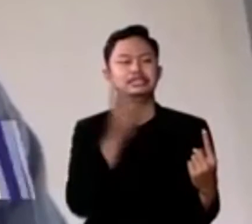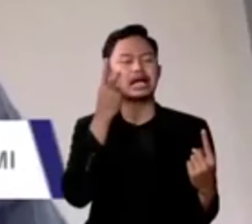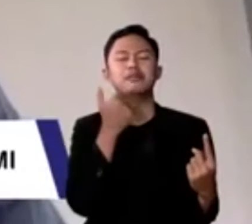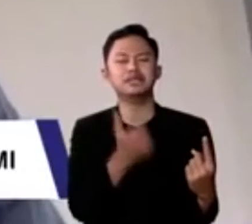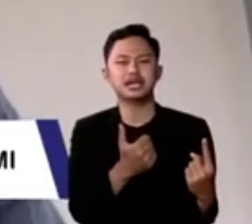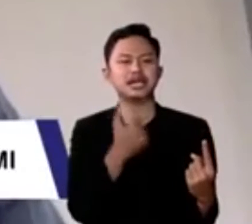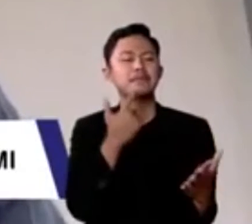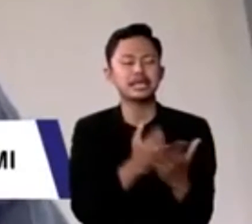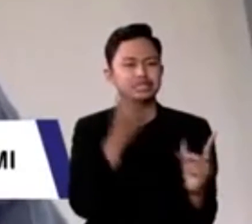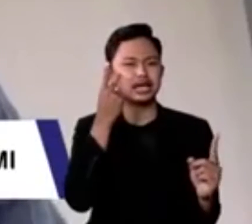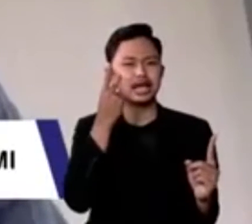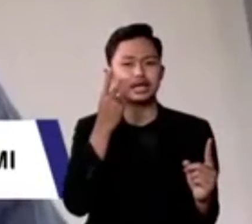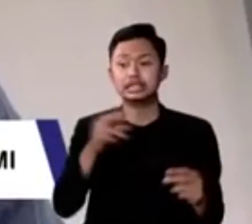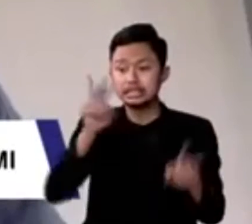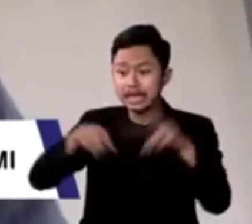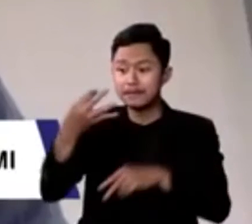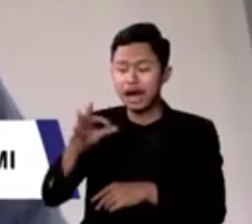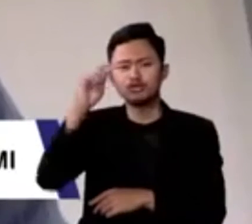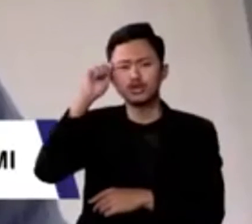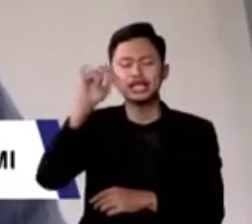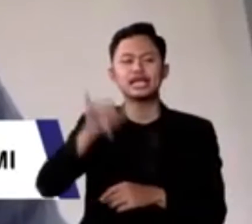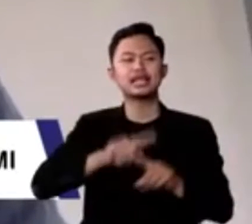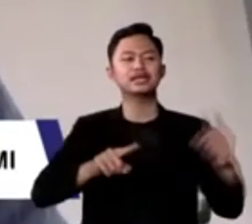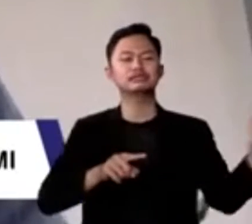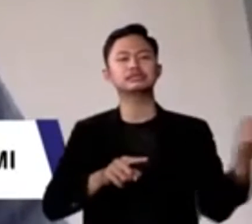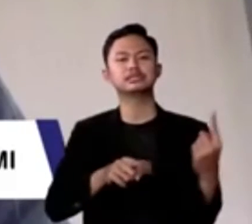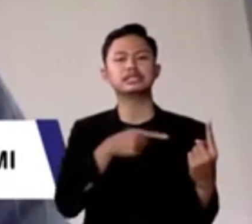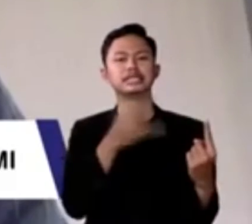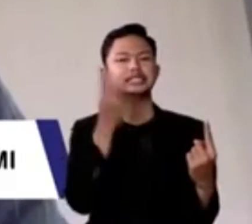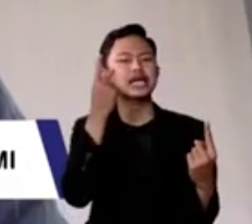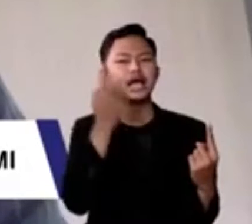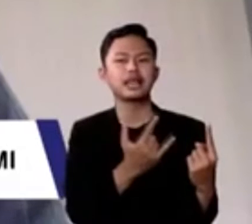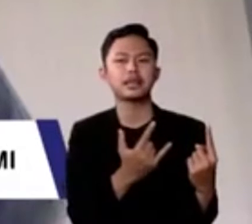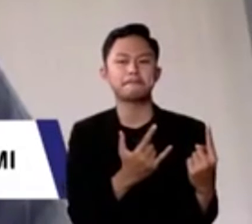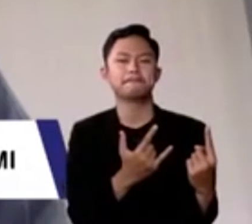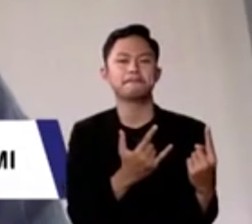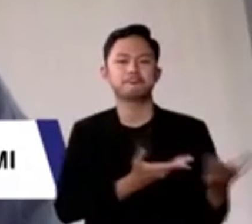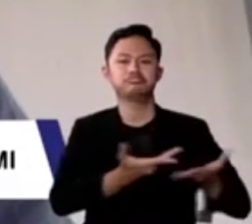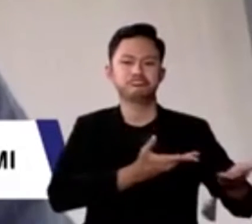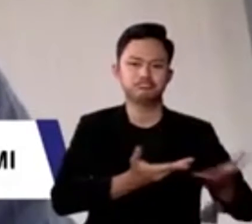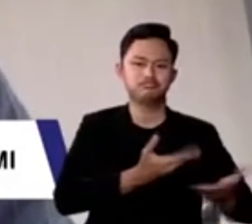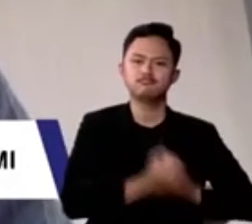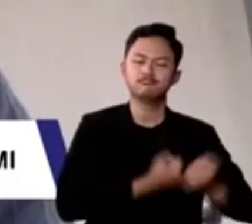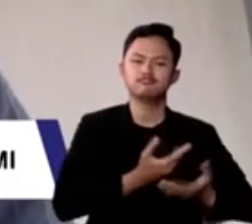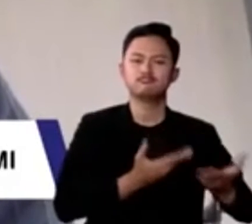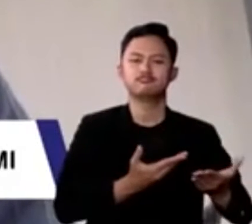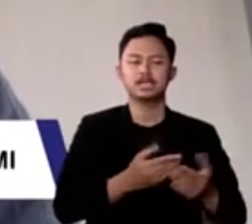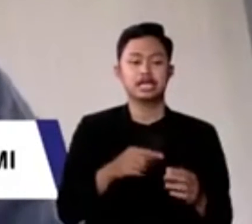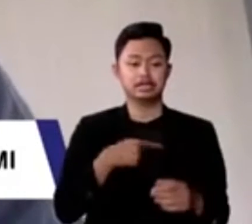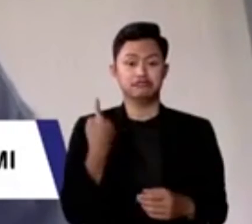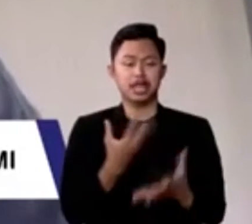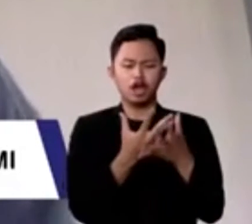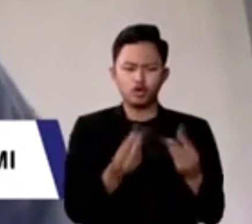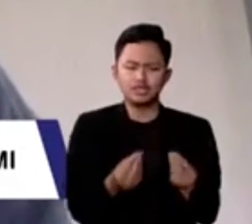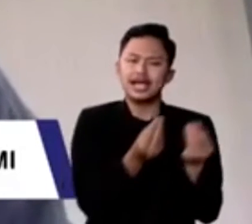di bisa bilang sama kita tetap berikan apa ya namanya saran memperbaiki inovasi bisnis